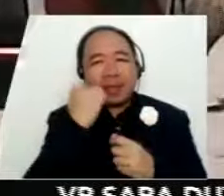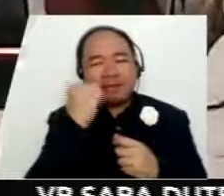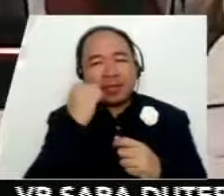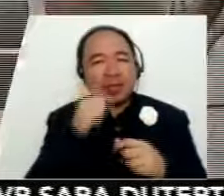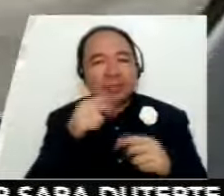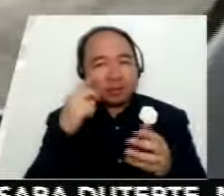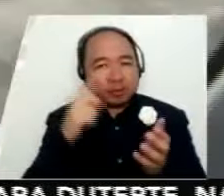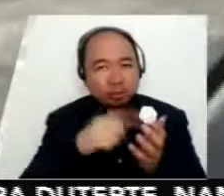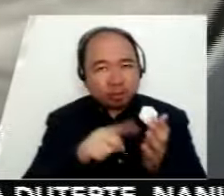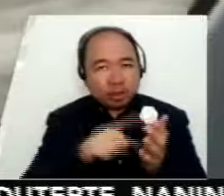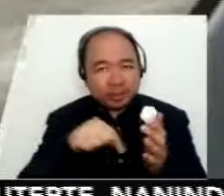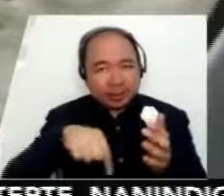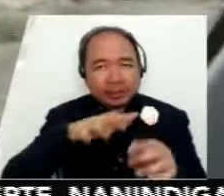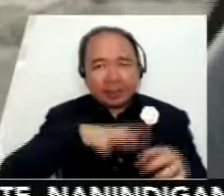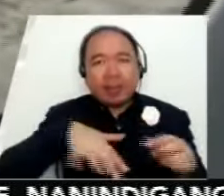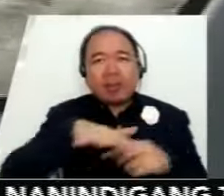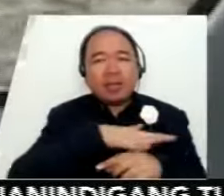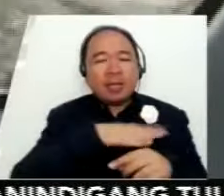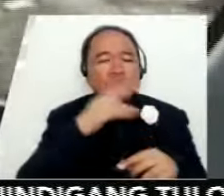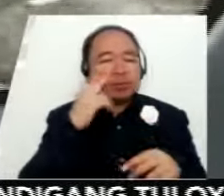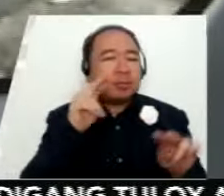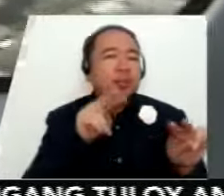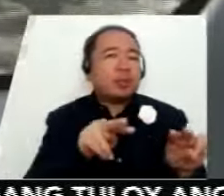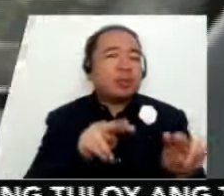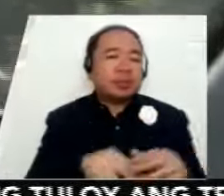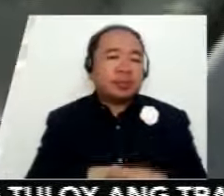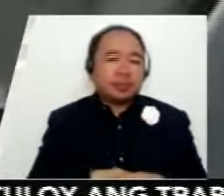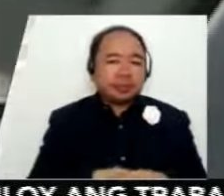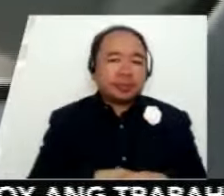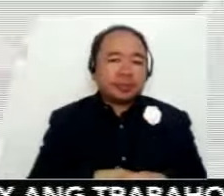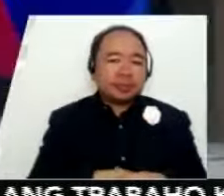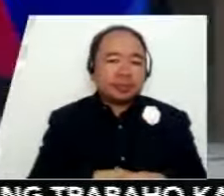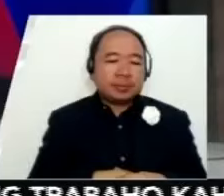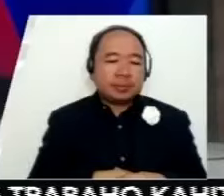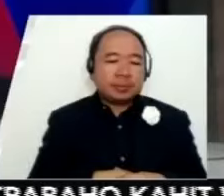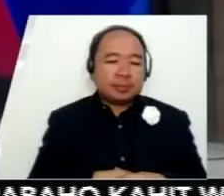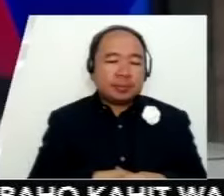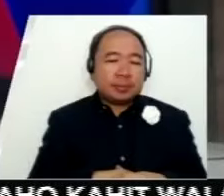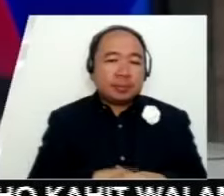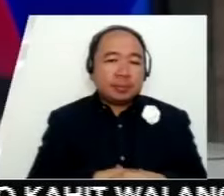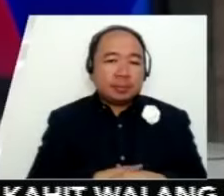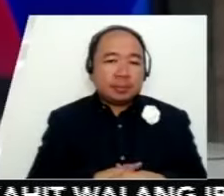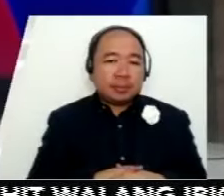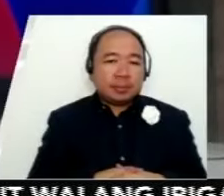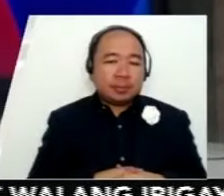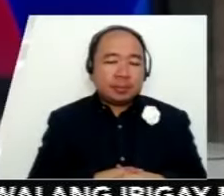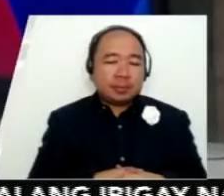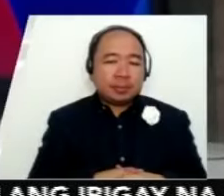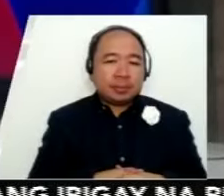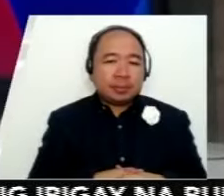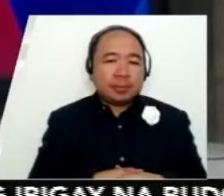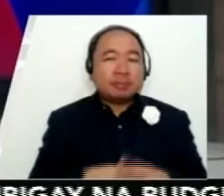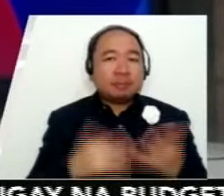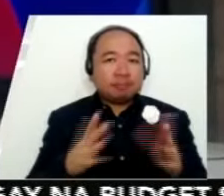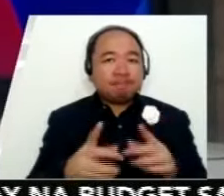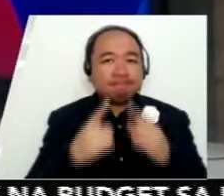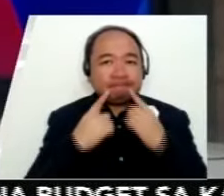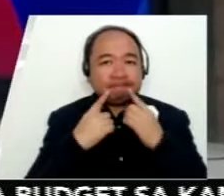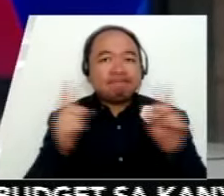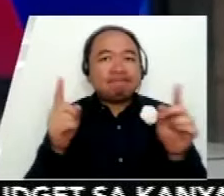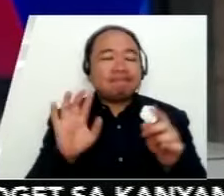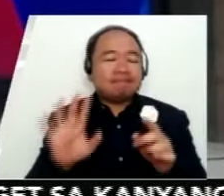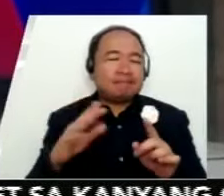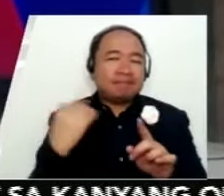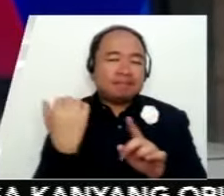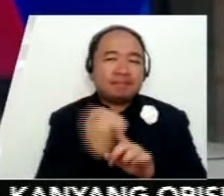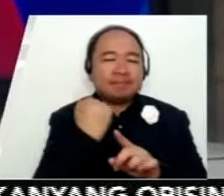para mamonitor. Mission accomplished tayo, mga kapuso. Para sa inyong mga